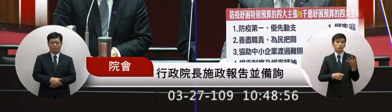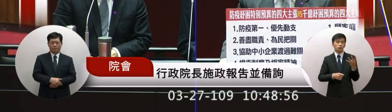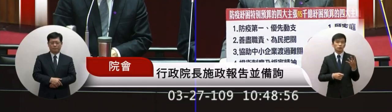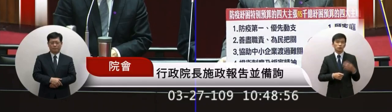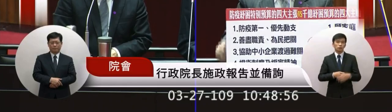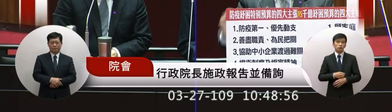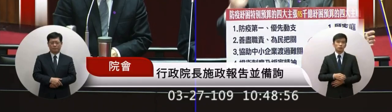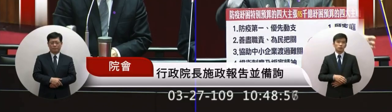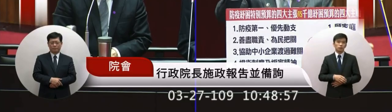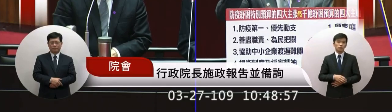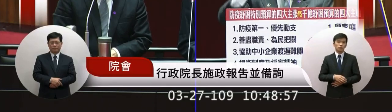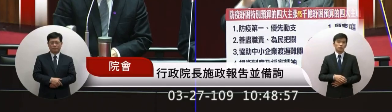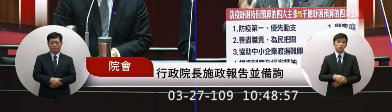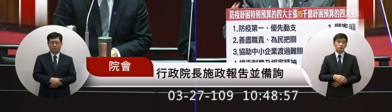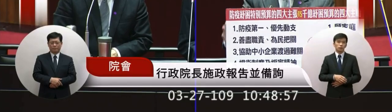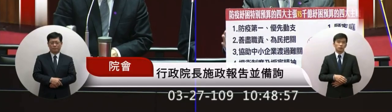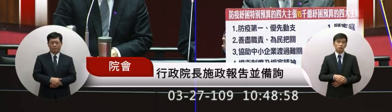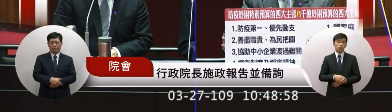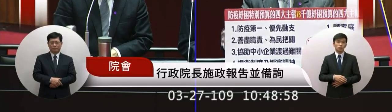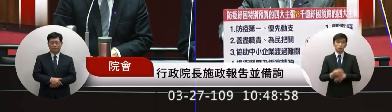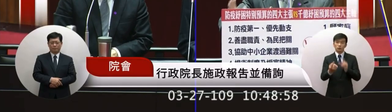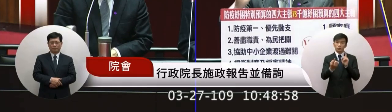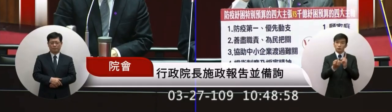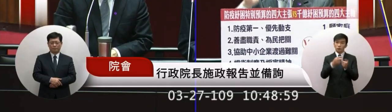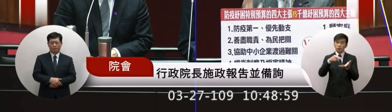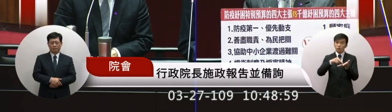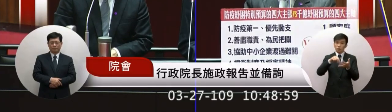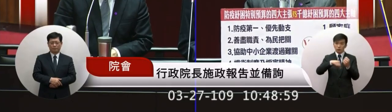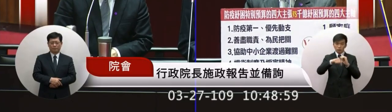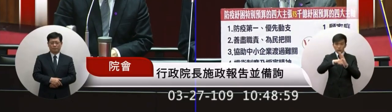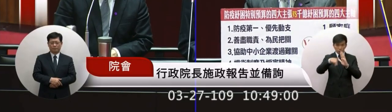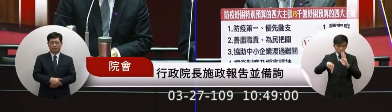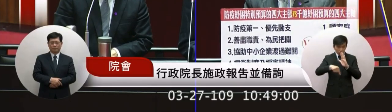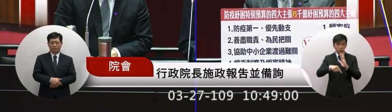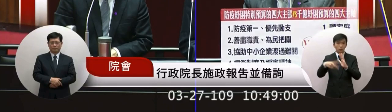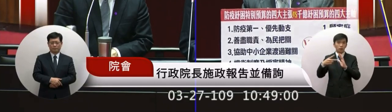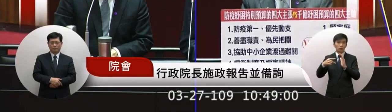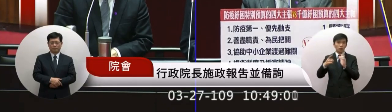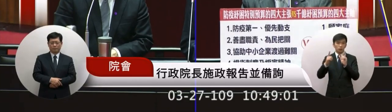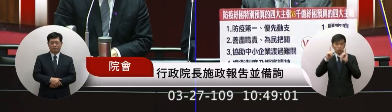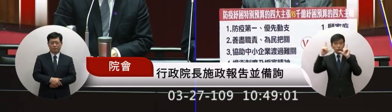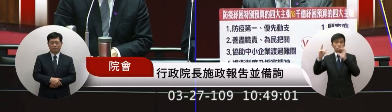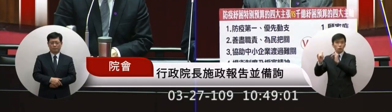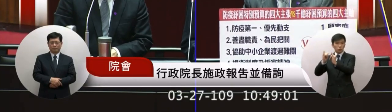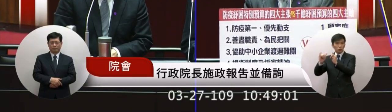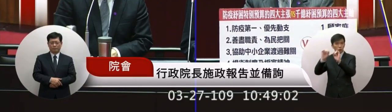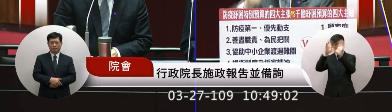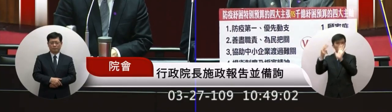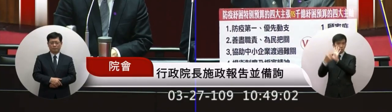4大重点来带咱的立法院，带咱的乡亲讲，那这点